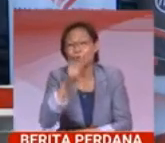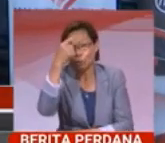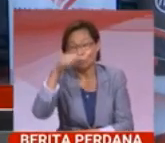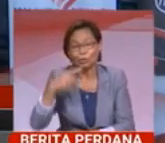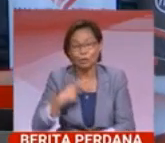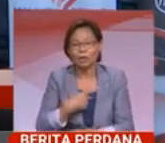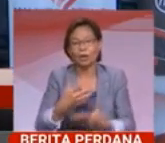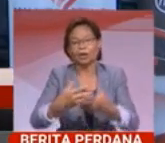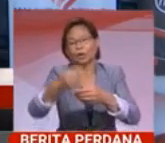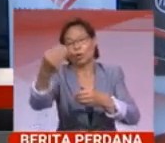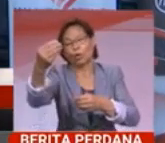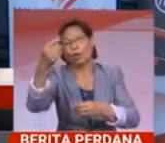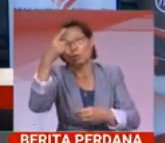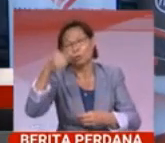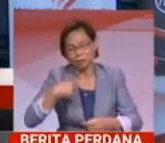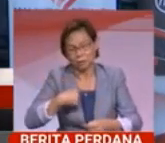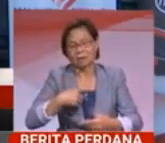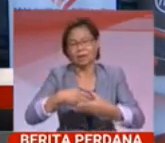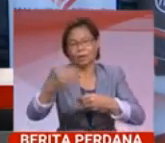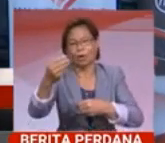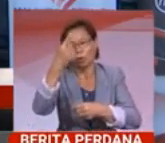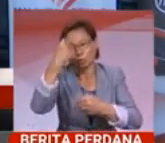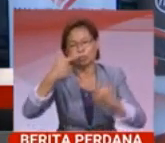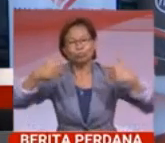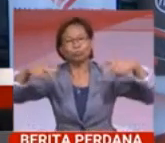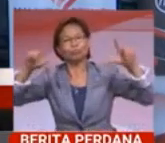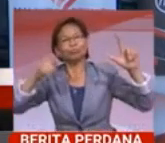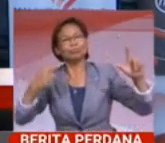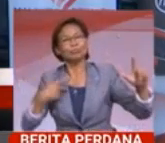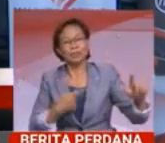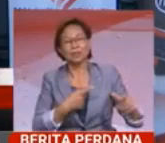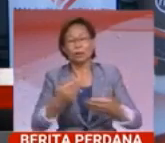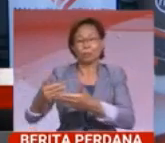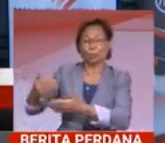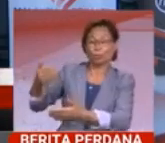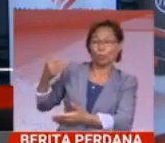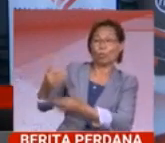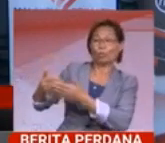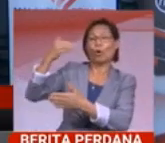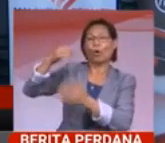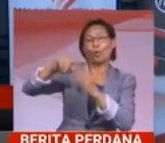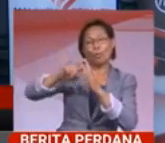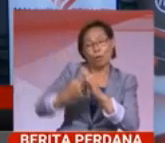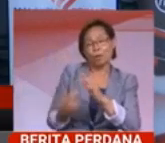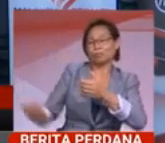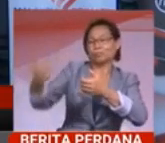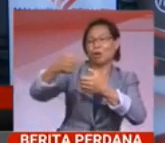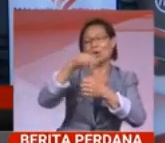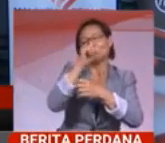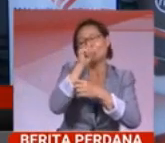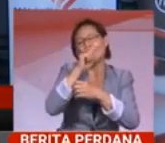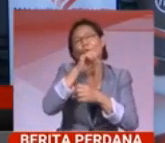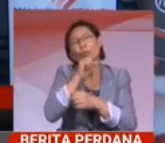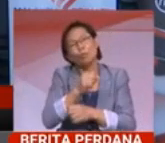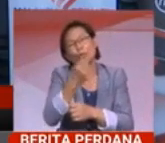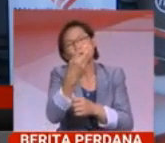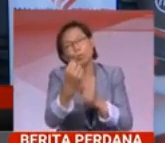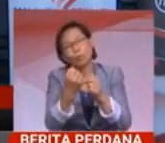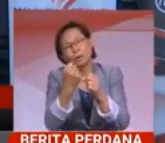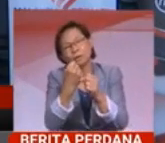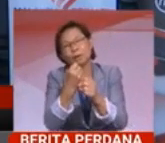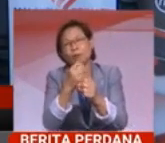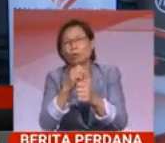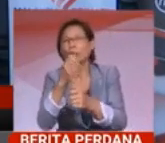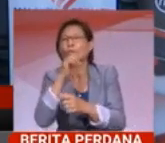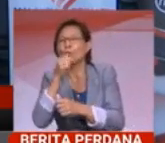ke wadah untuk kita bisa jadi kita sebab sebelumnya saya pun amuli berkecimpung dalam bidang nyanyi dalam umur 12 13